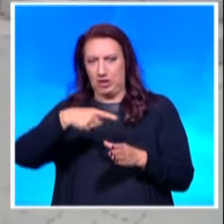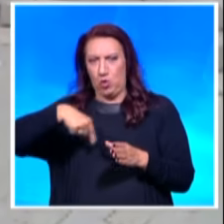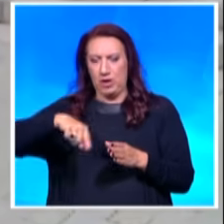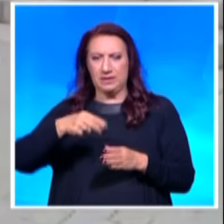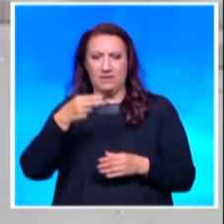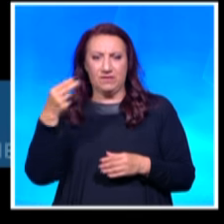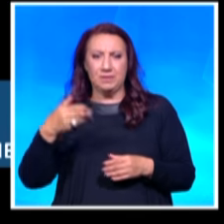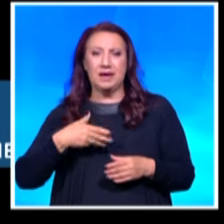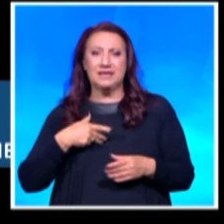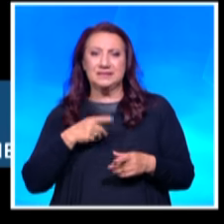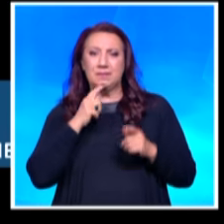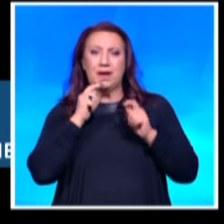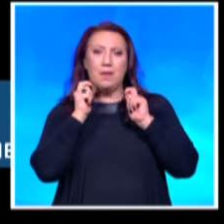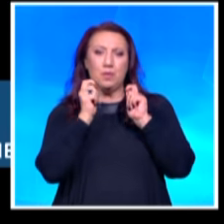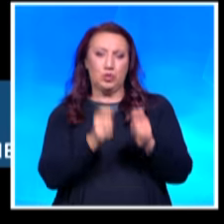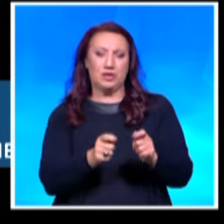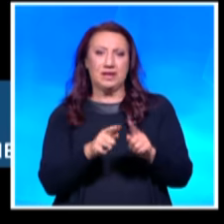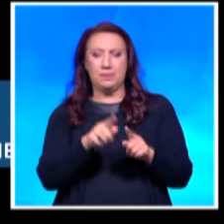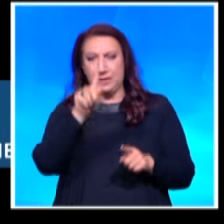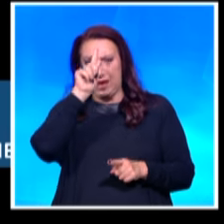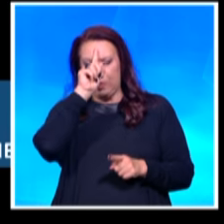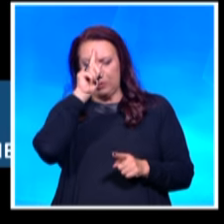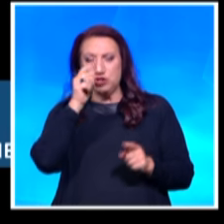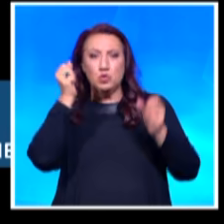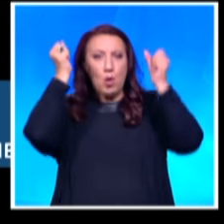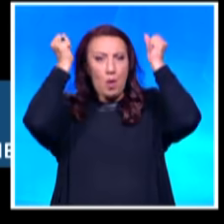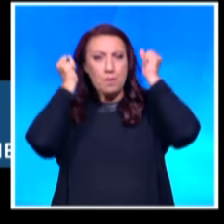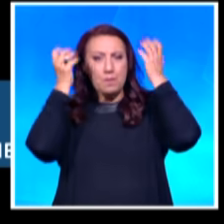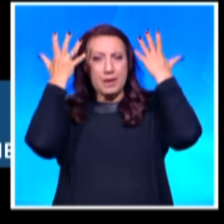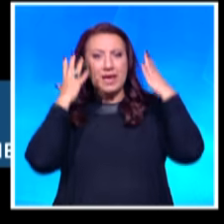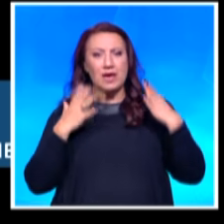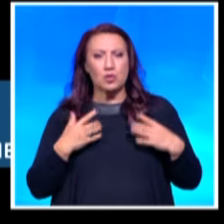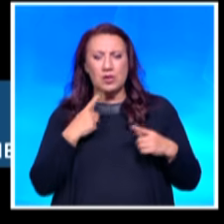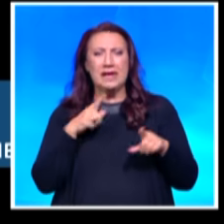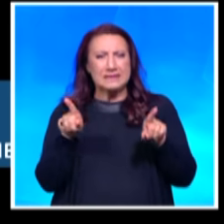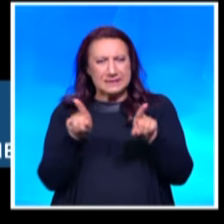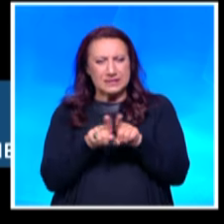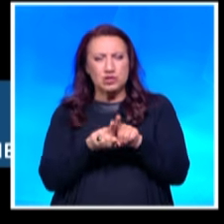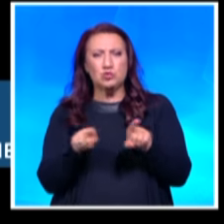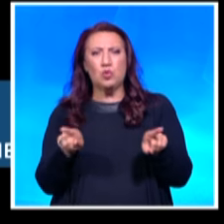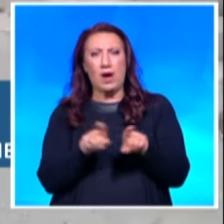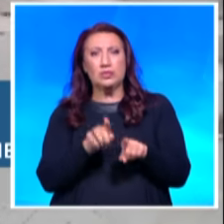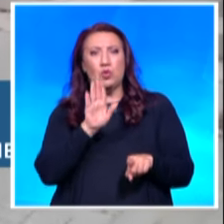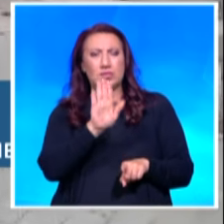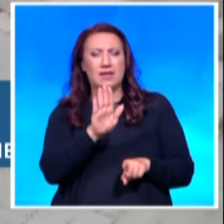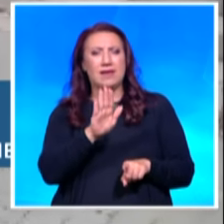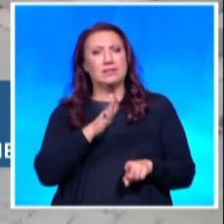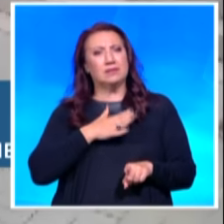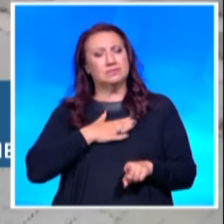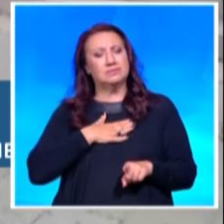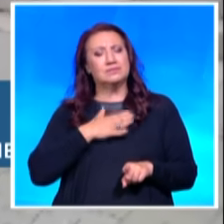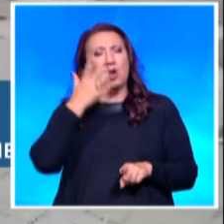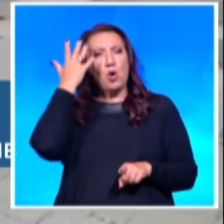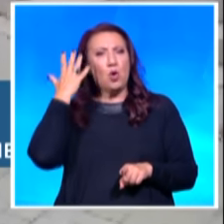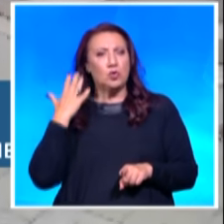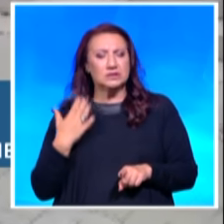да подарим на пострадалото момиче перука, копия на нейната лична коса, която тя да носи до момента